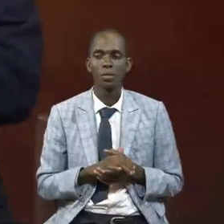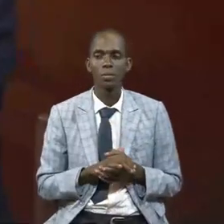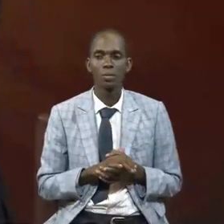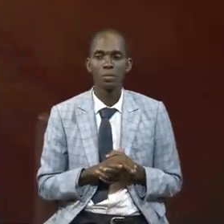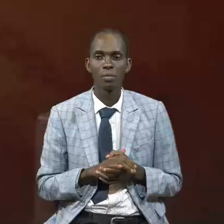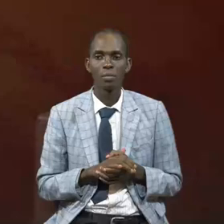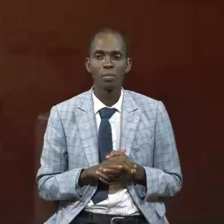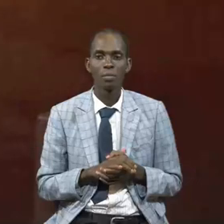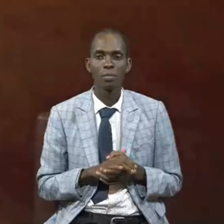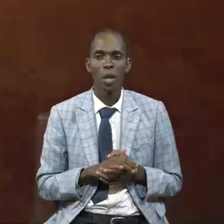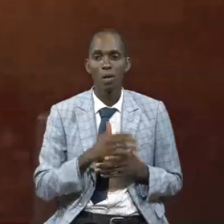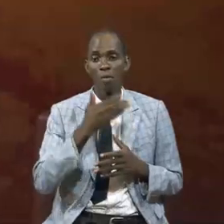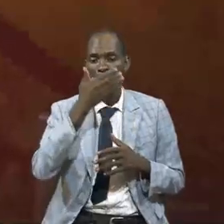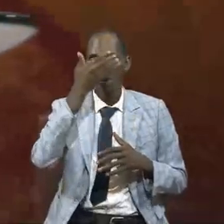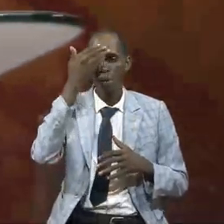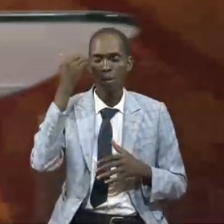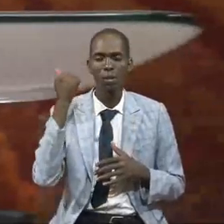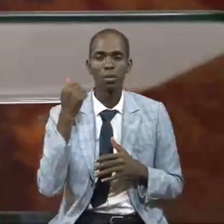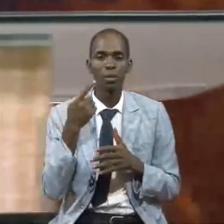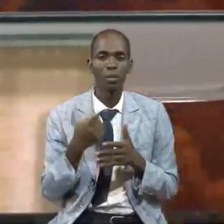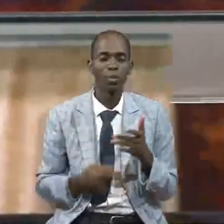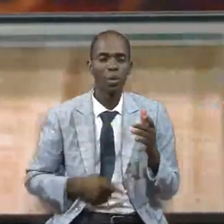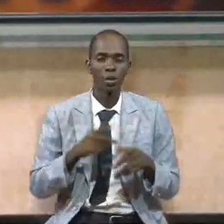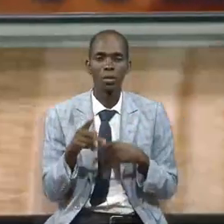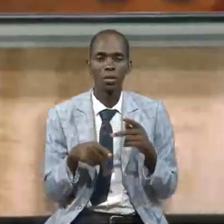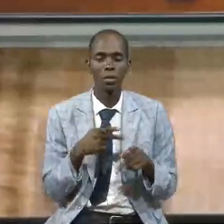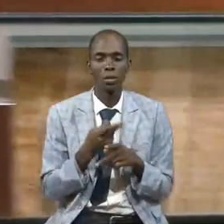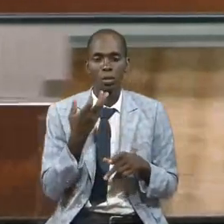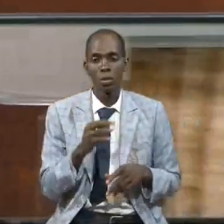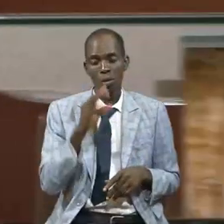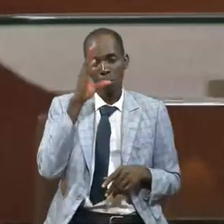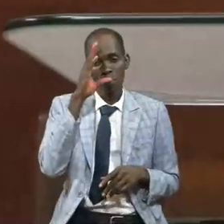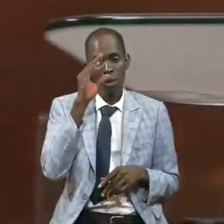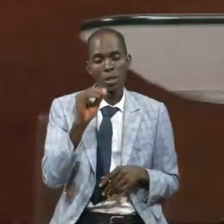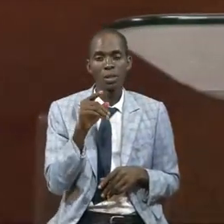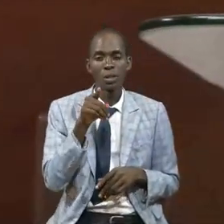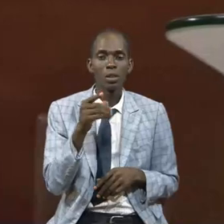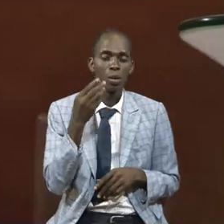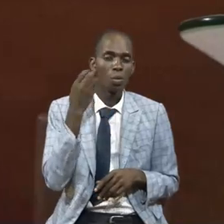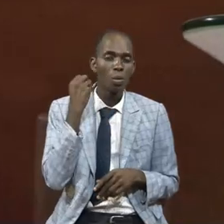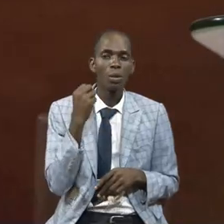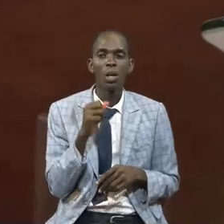son image. Il oublie ce qu'il était.